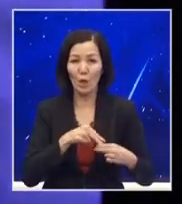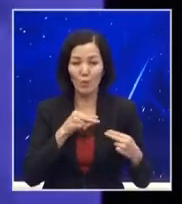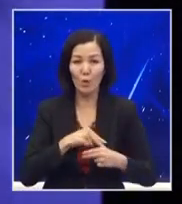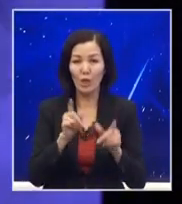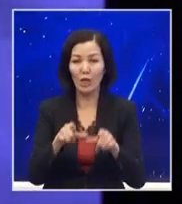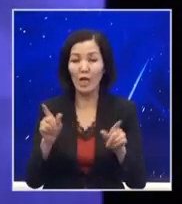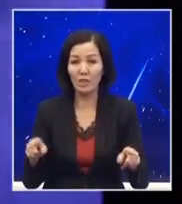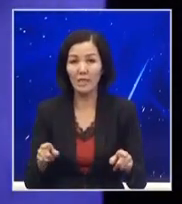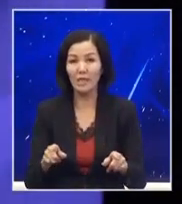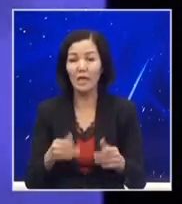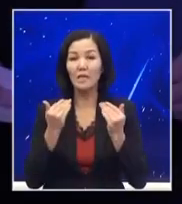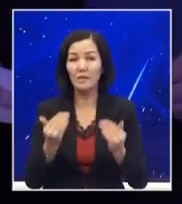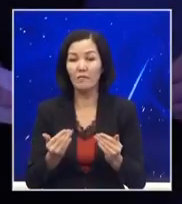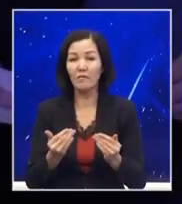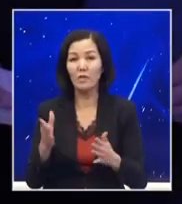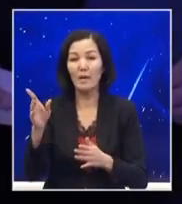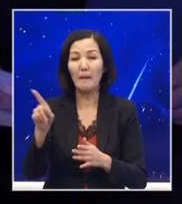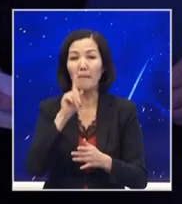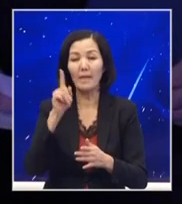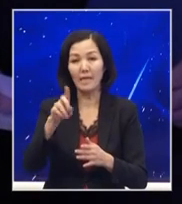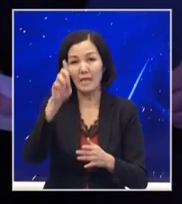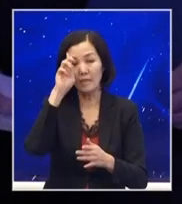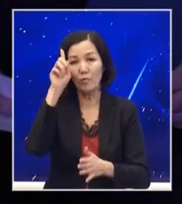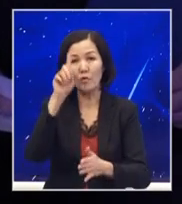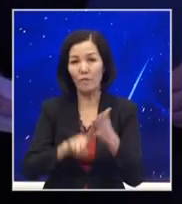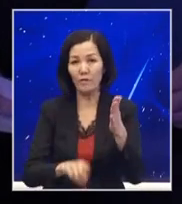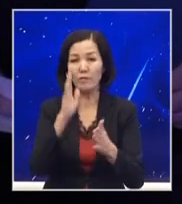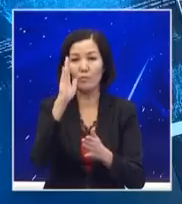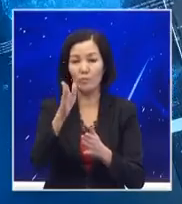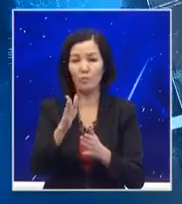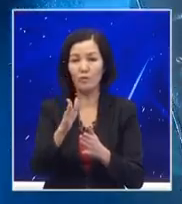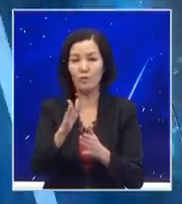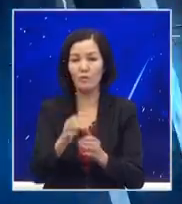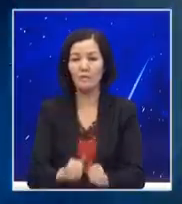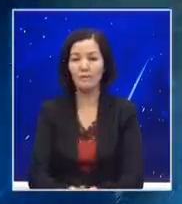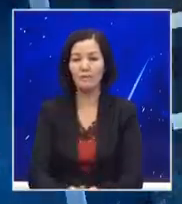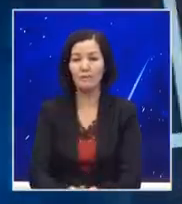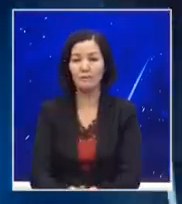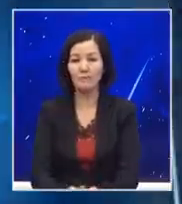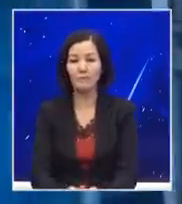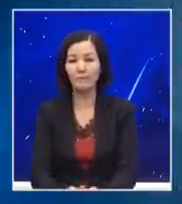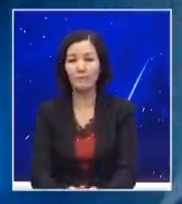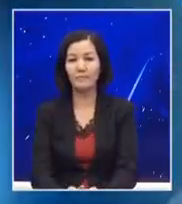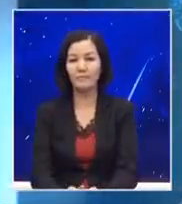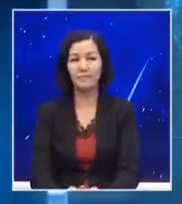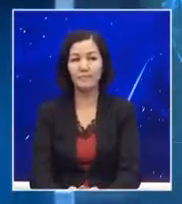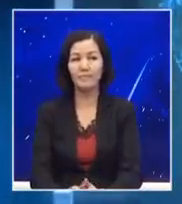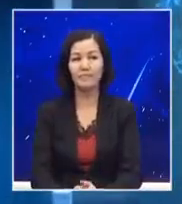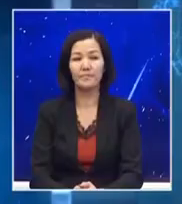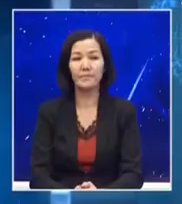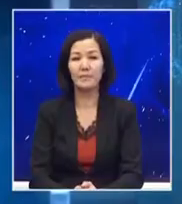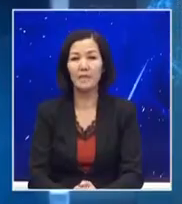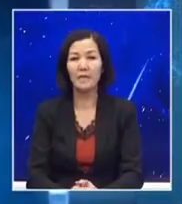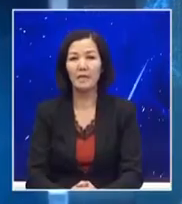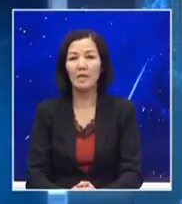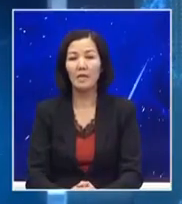граждан. Благодаря им сегодня наша молодая республика уверенно смотрит в будущее. Гульмира Тимиргалиева, Жасулан Шинкенджи, телеканал ЖТСУ,